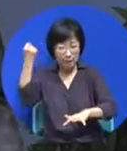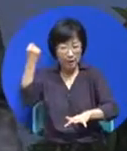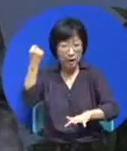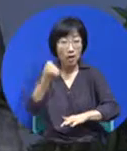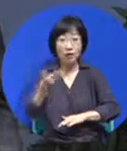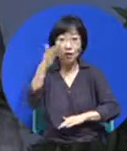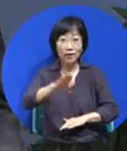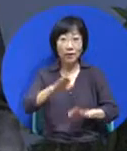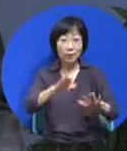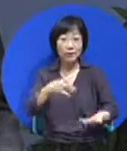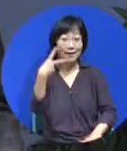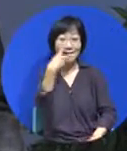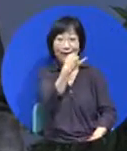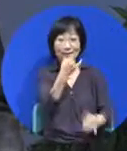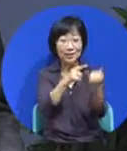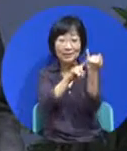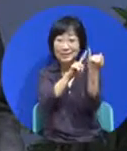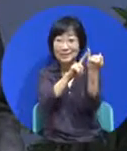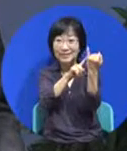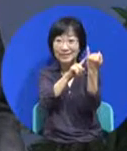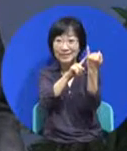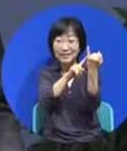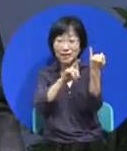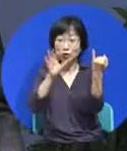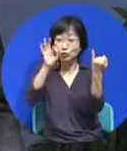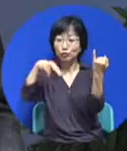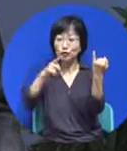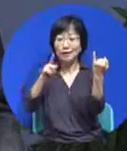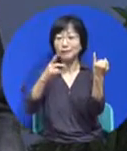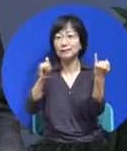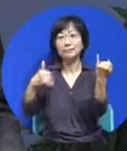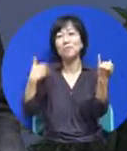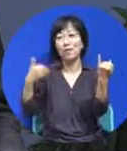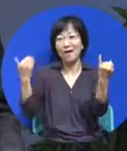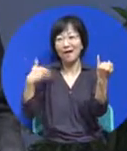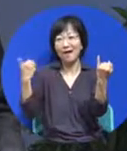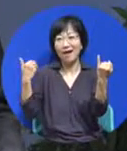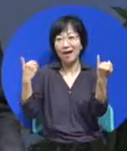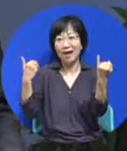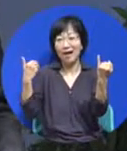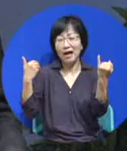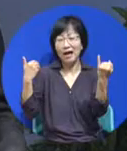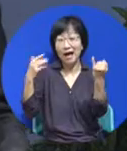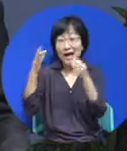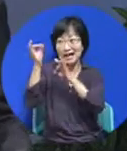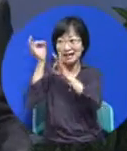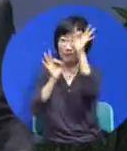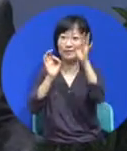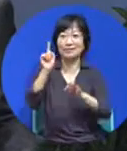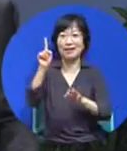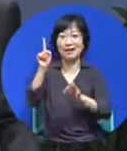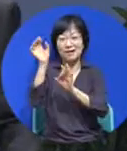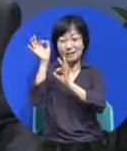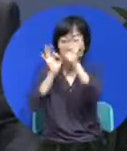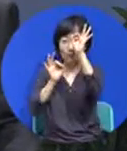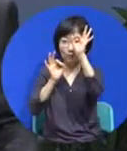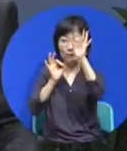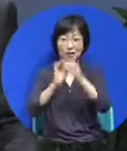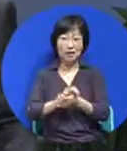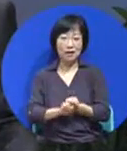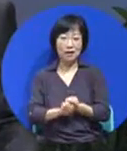Jews, but he did not know that the queen was a Jew. 그게 하만의 실수였습니다. And that was the mistake of Haman. 그렇죠. Right? 얼마나